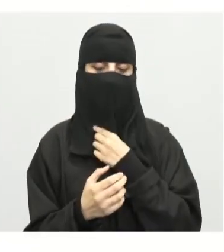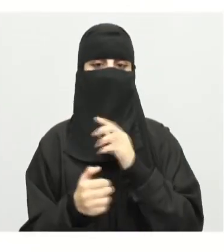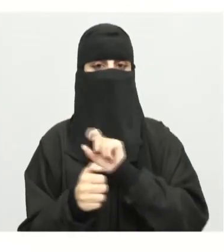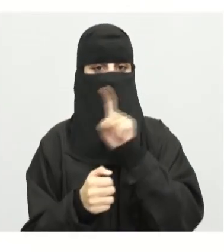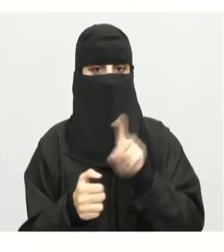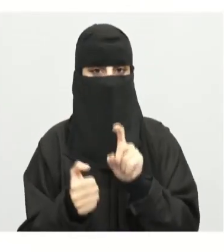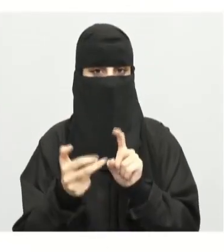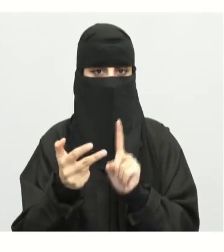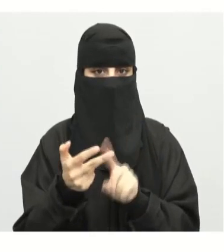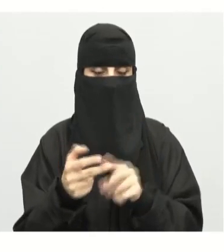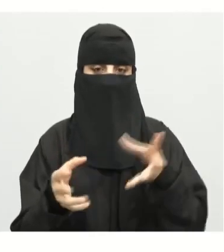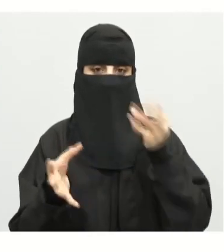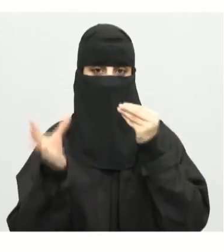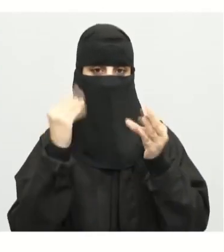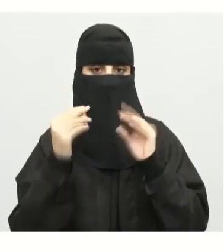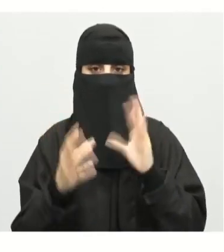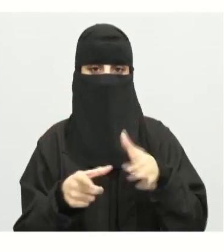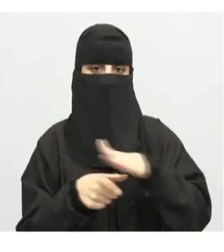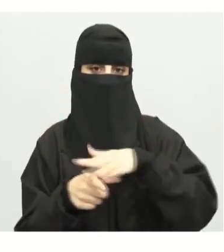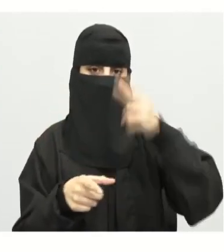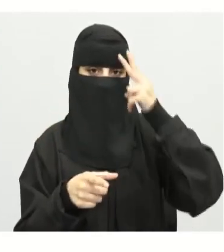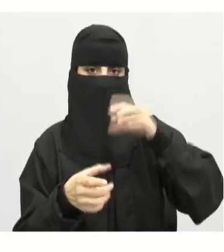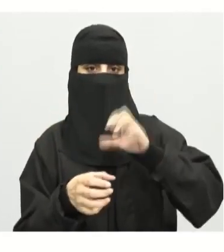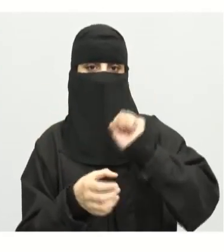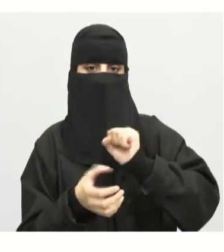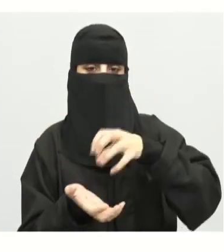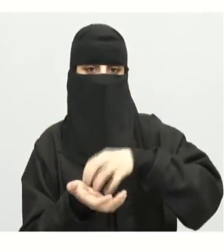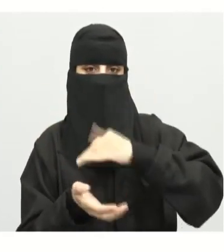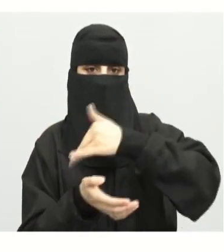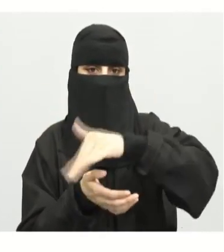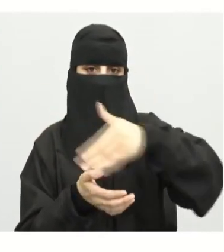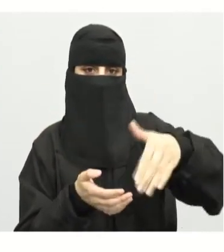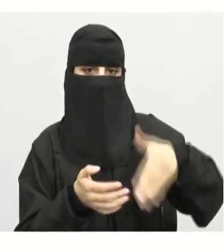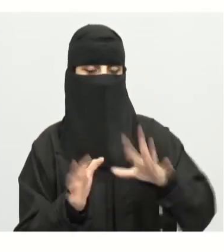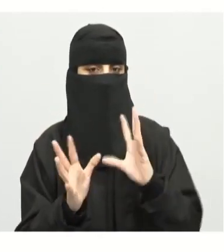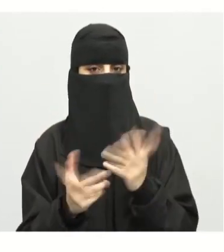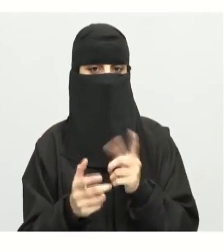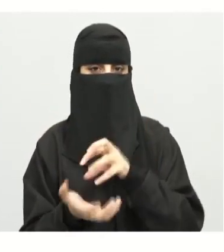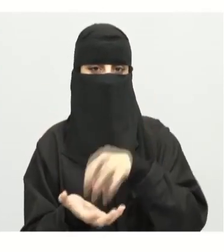اذكر واذكريه حدود وطني المملكه العربيه السعوديه